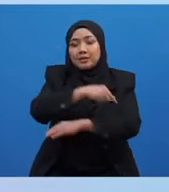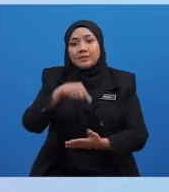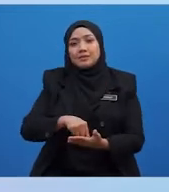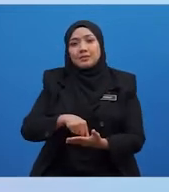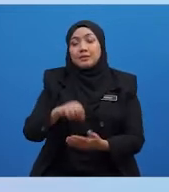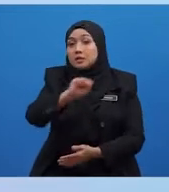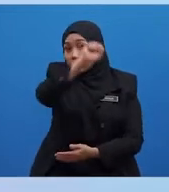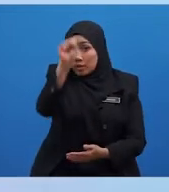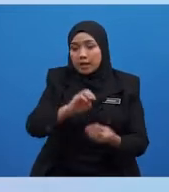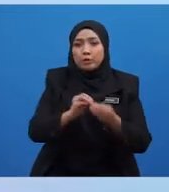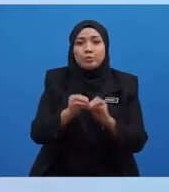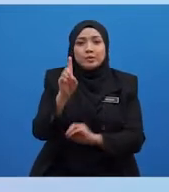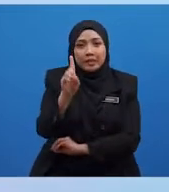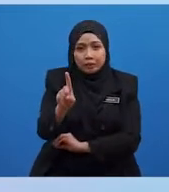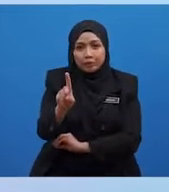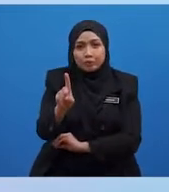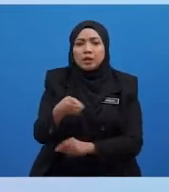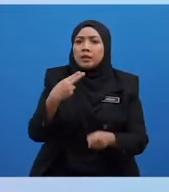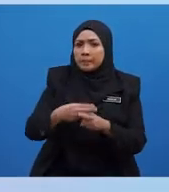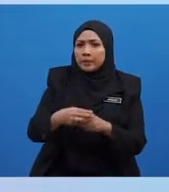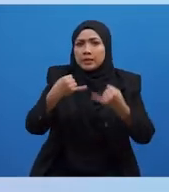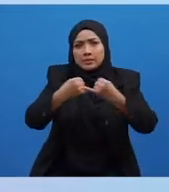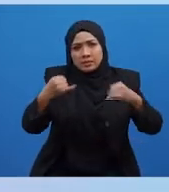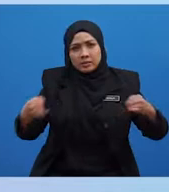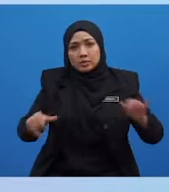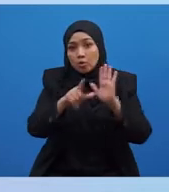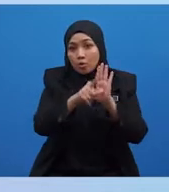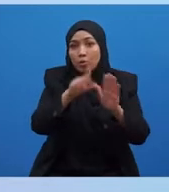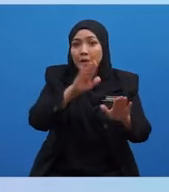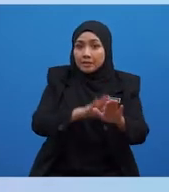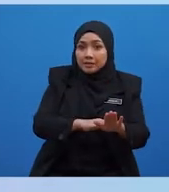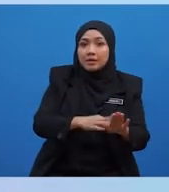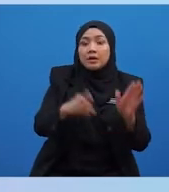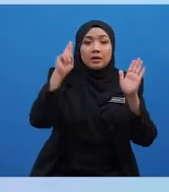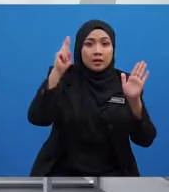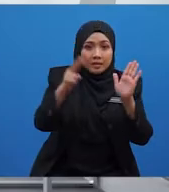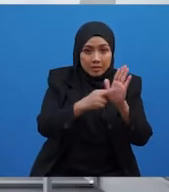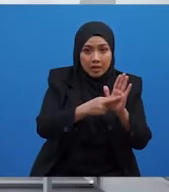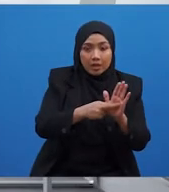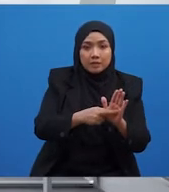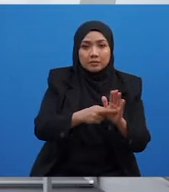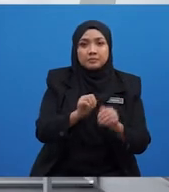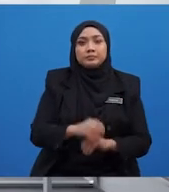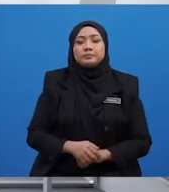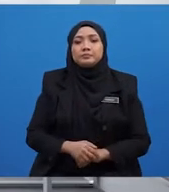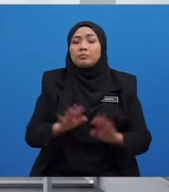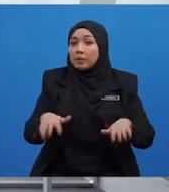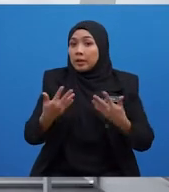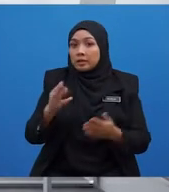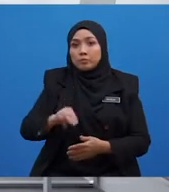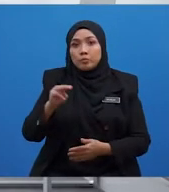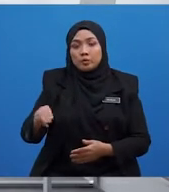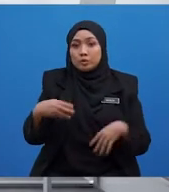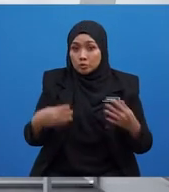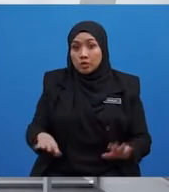penggunaan, penyelenggaraan produk, tip keselamatan. Cikgu harap penjelasan